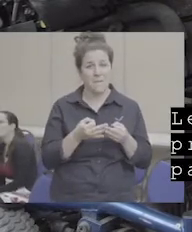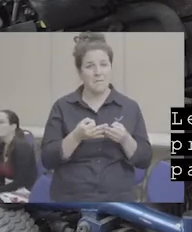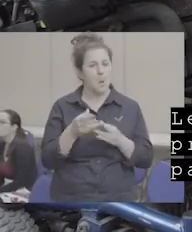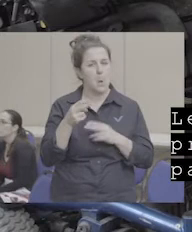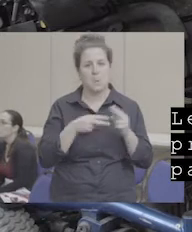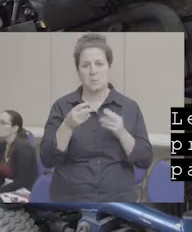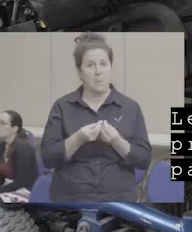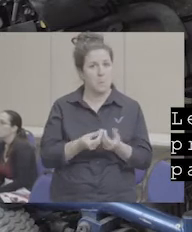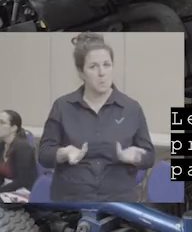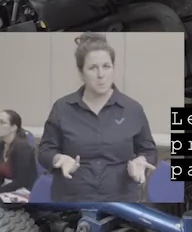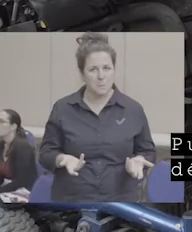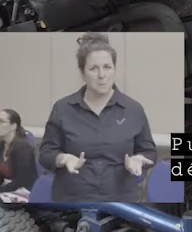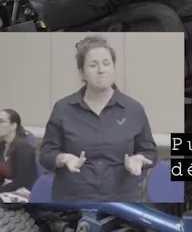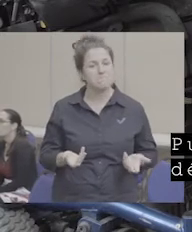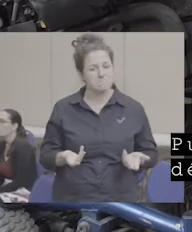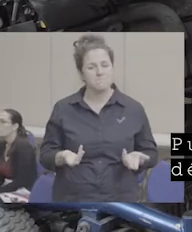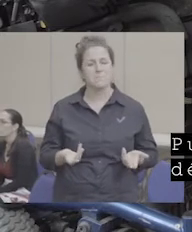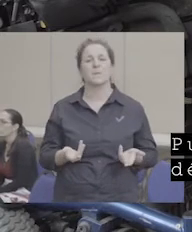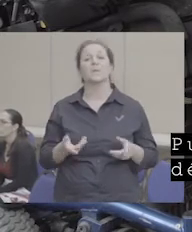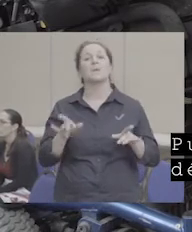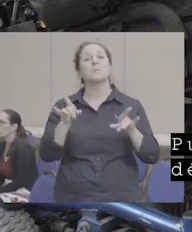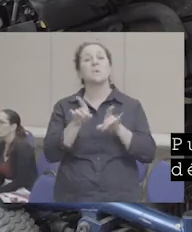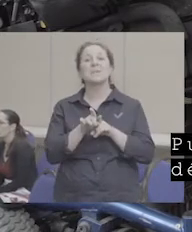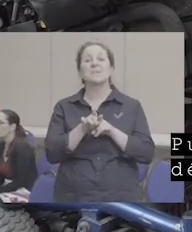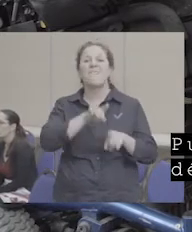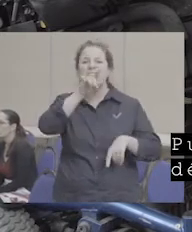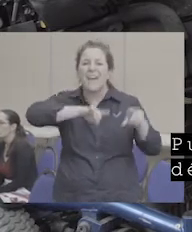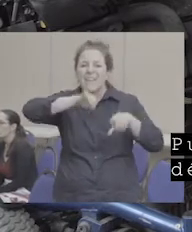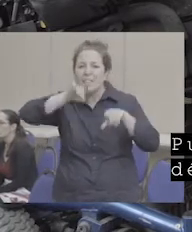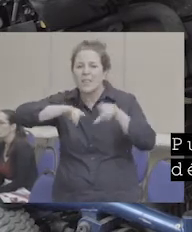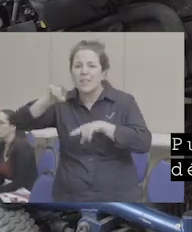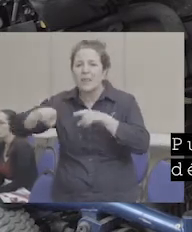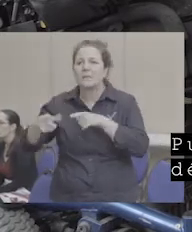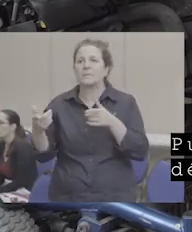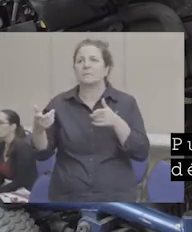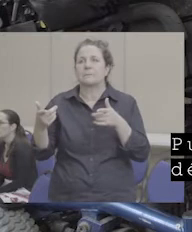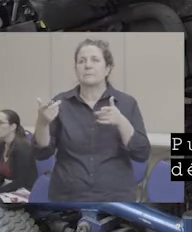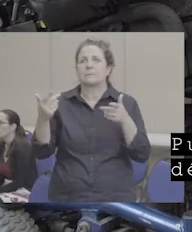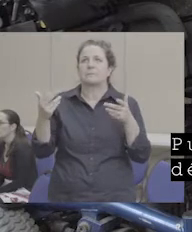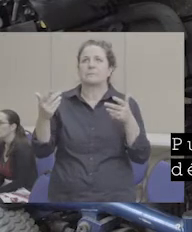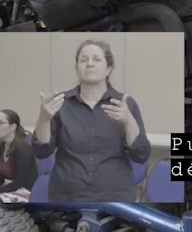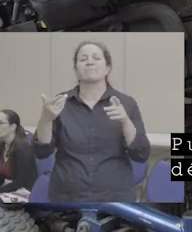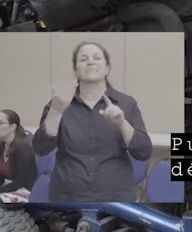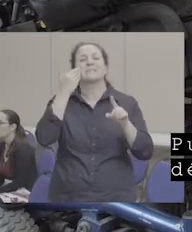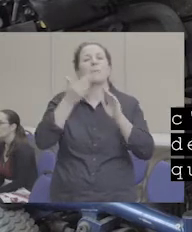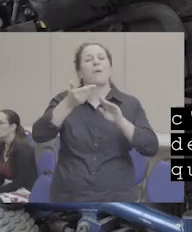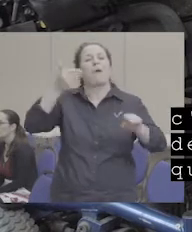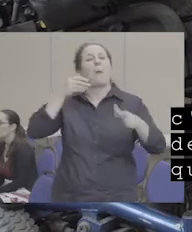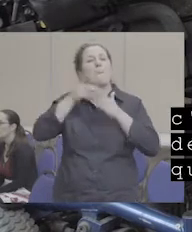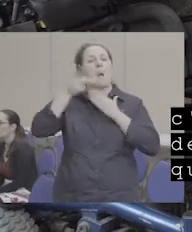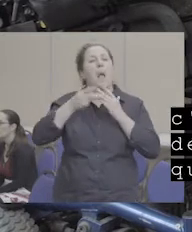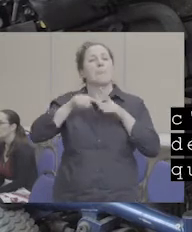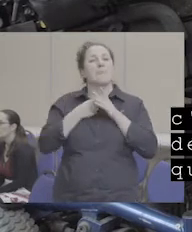on n'en construit pas tant que ça. Puis la variété, la mixité, même au début du programme, c'était